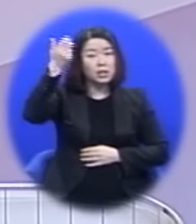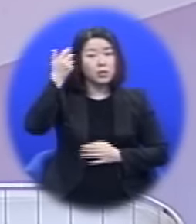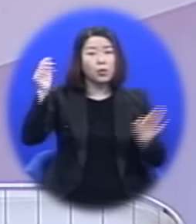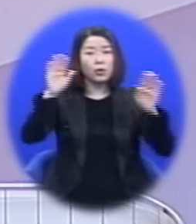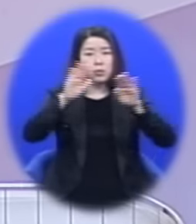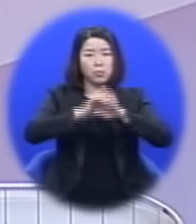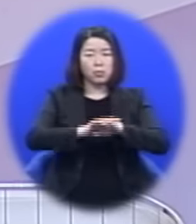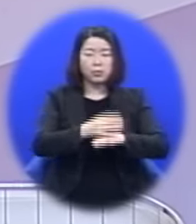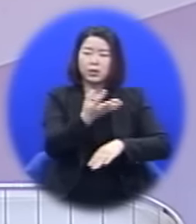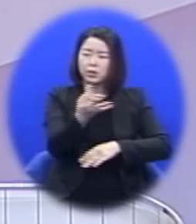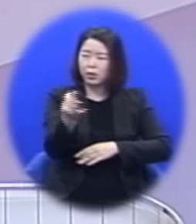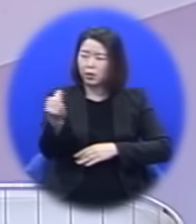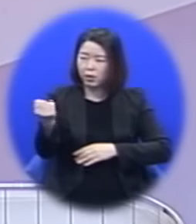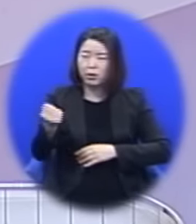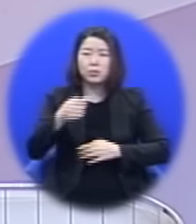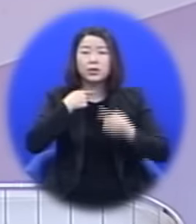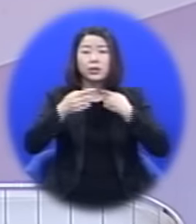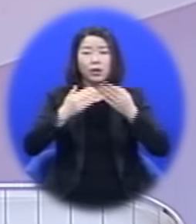여러 번 경험할 것입니다.